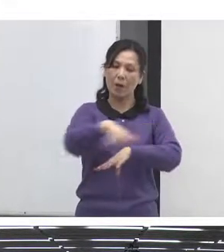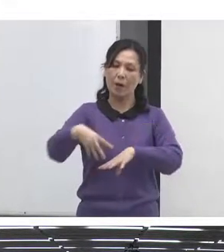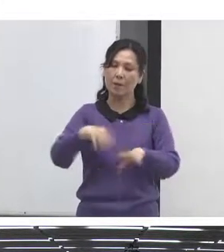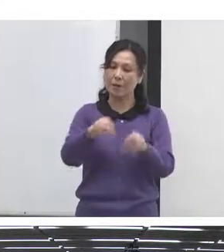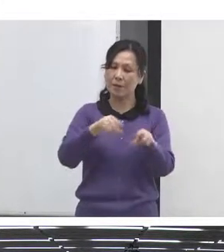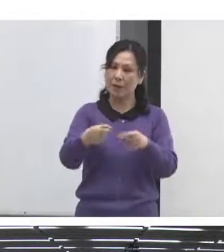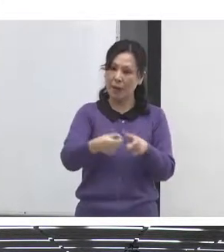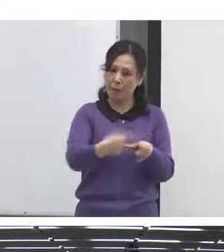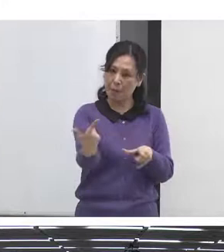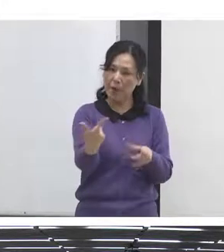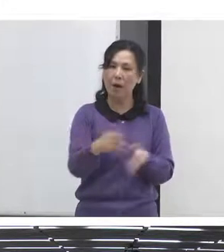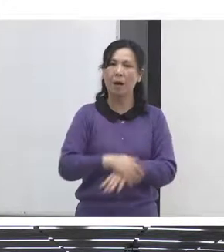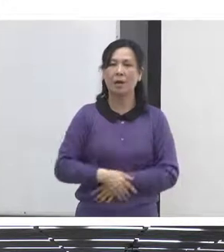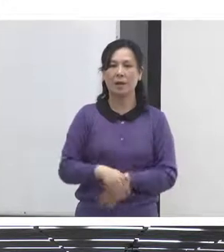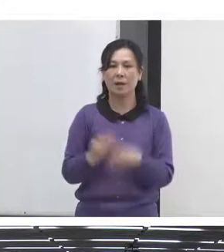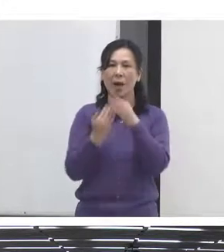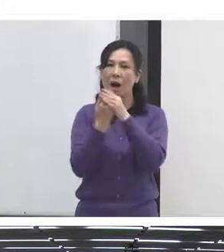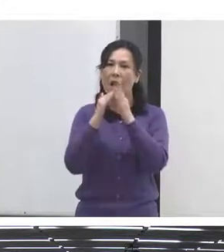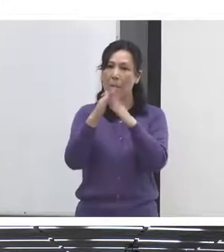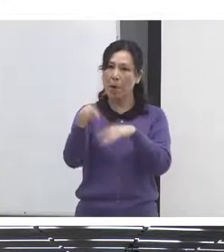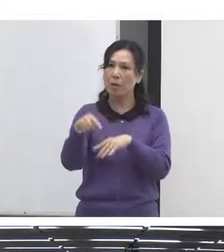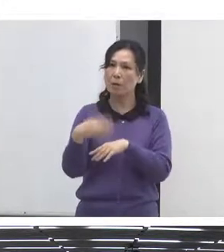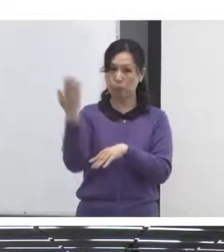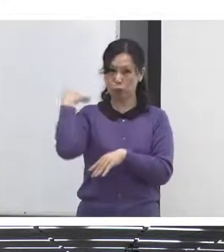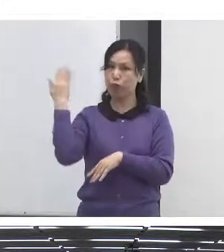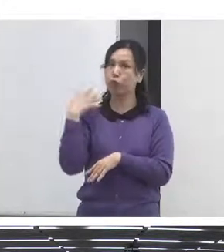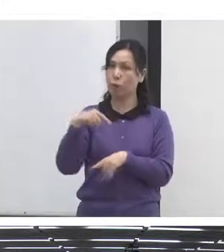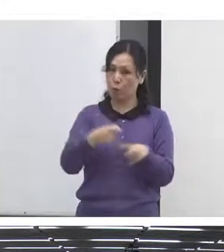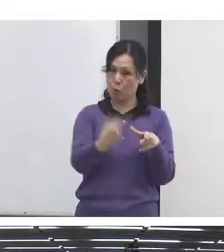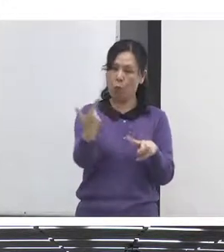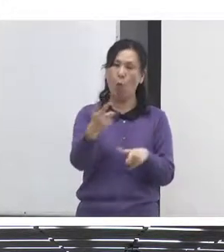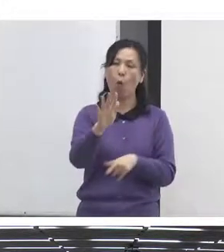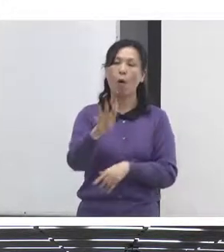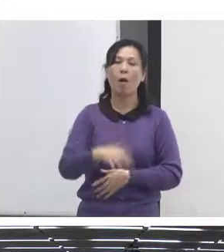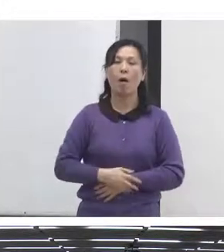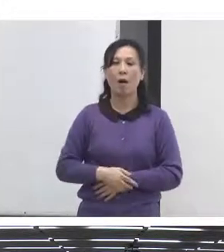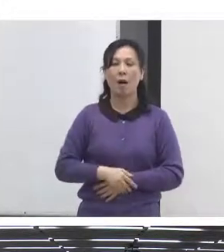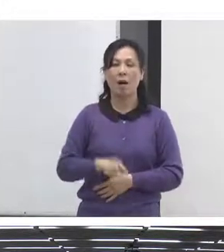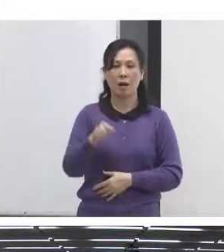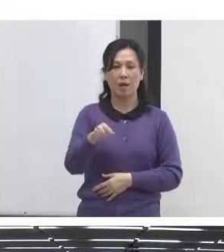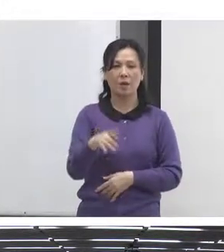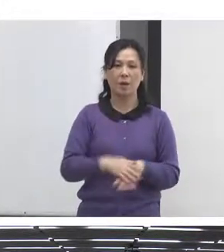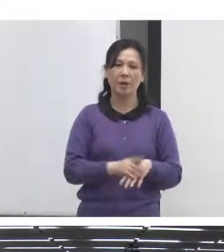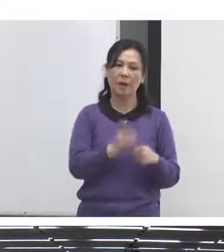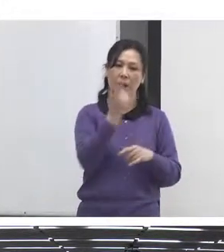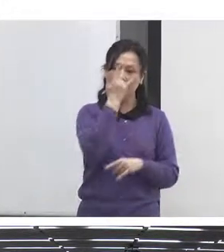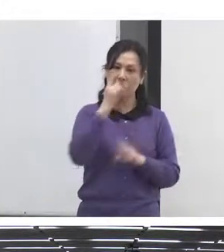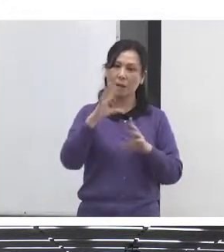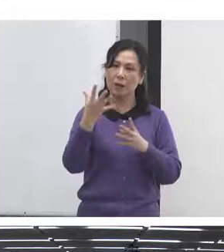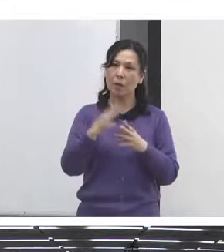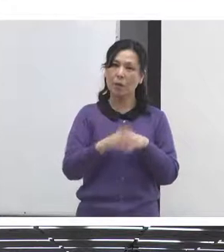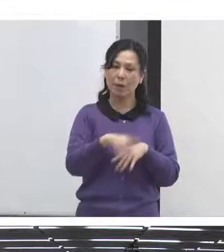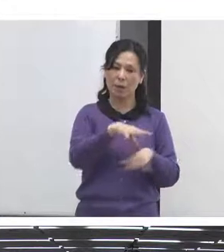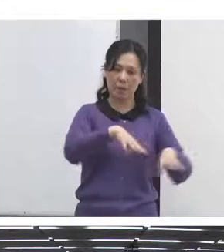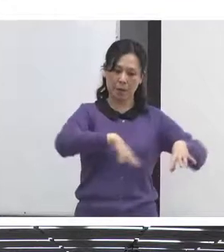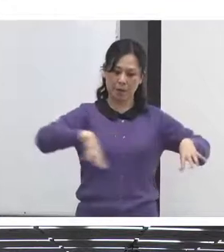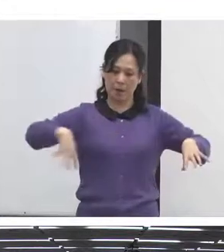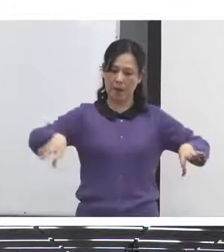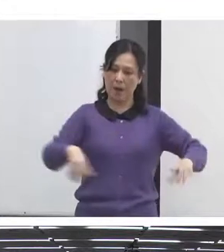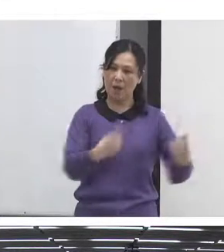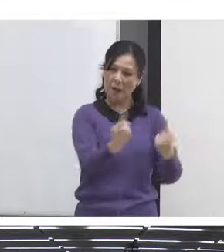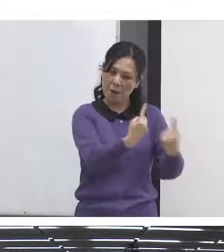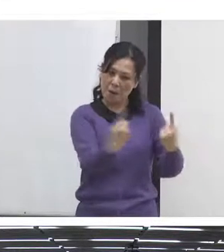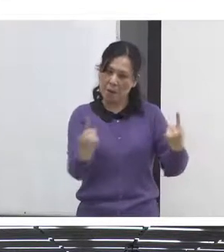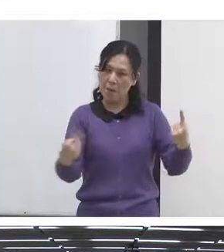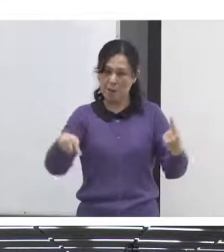那汉堡其实蛮早的，它是对于全德国相对其他的一线城市，可以说是第一个开